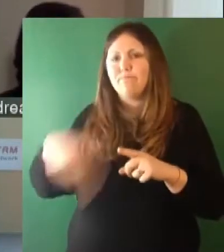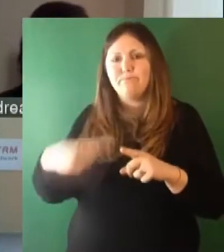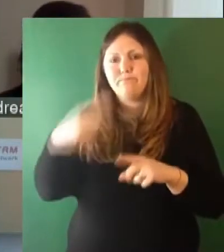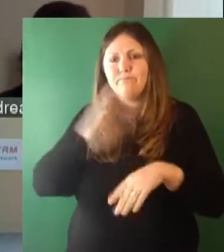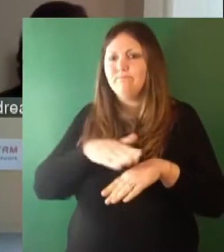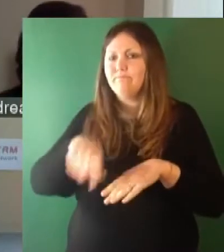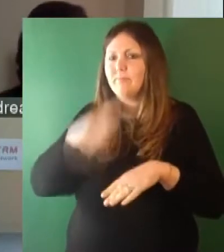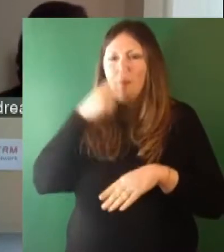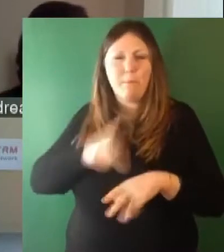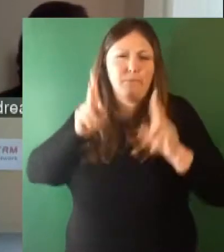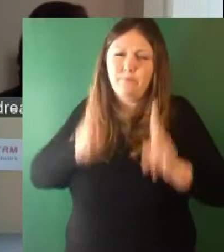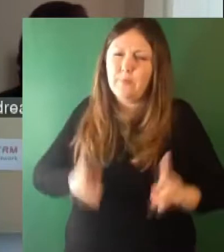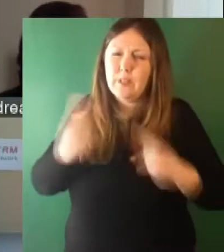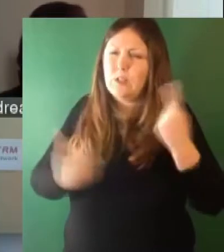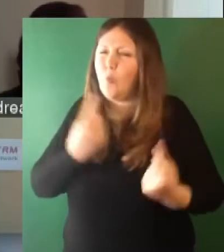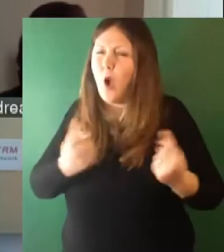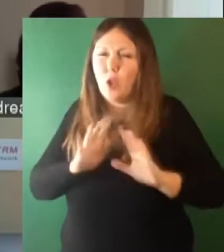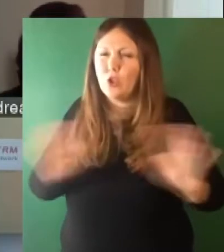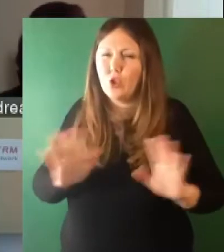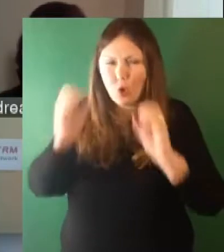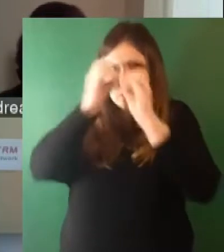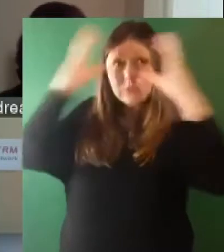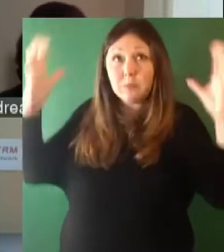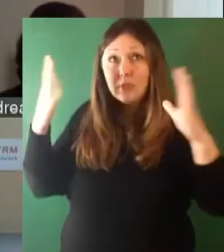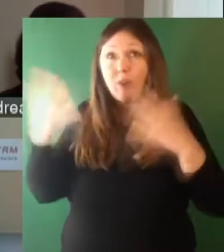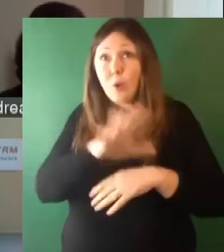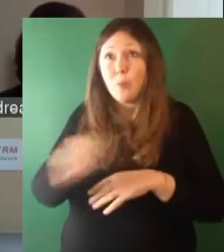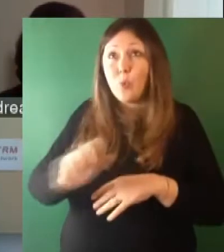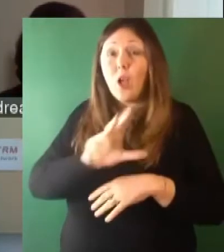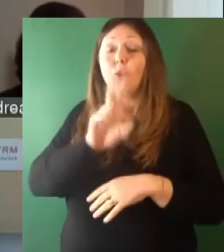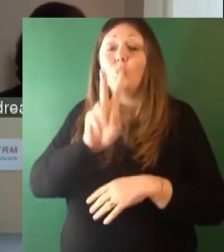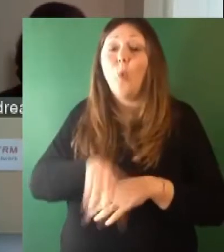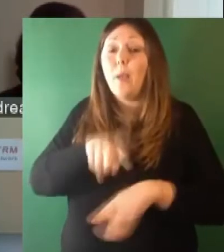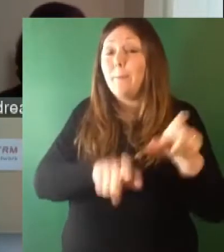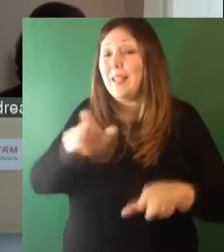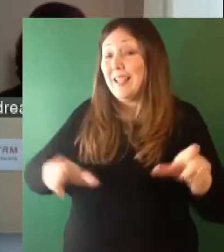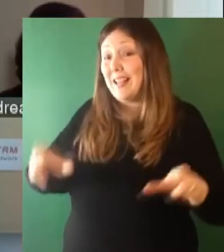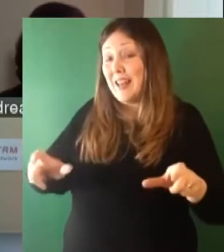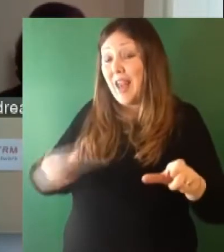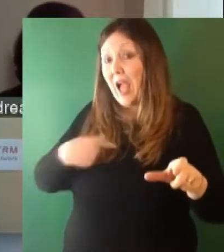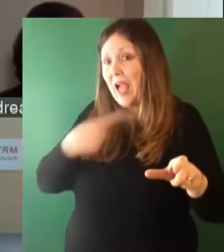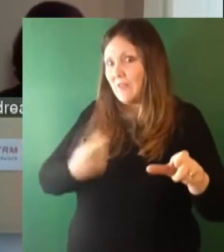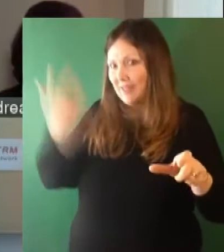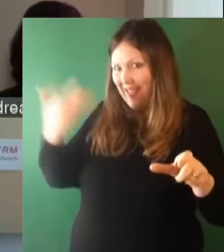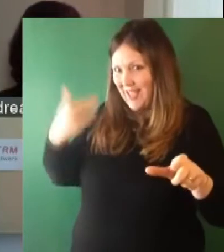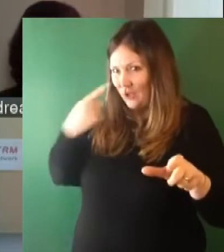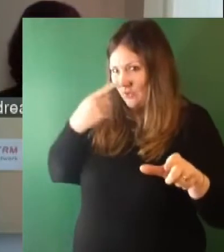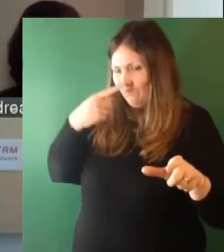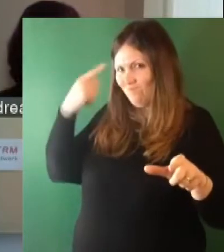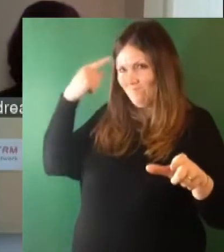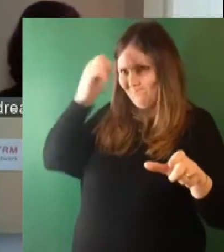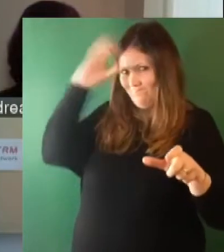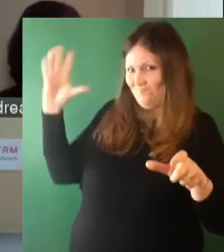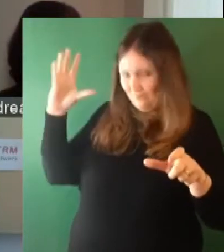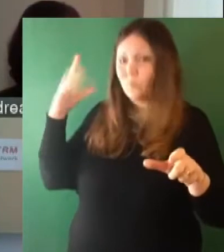di 2000 casi in Puglia. Questi 2000 casi sarebbero dovuti essere notificati entro